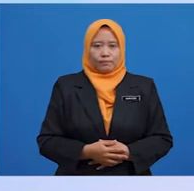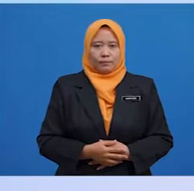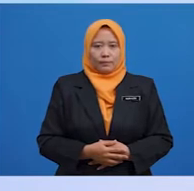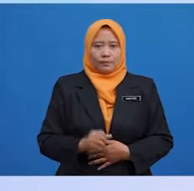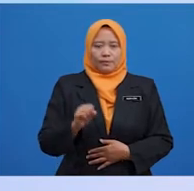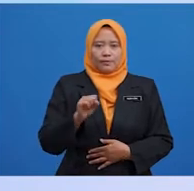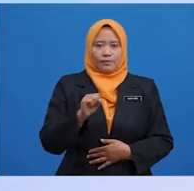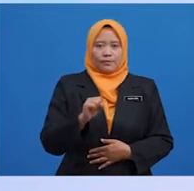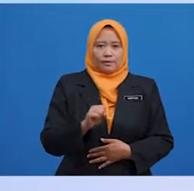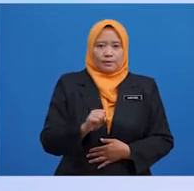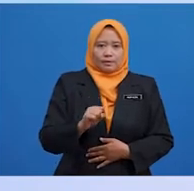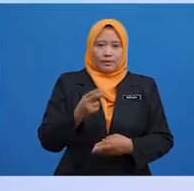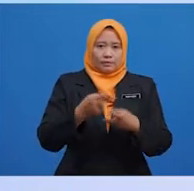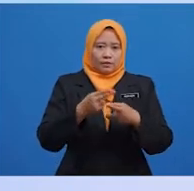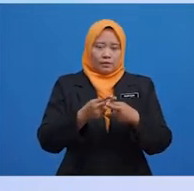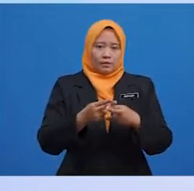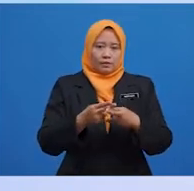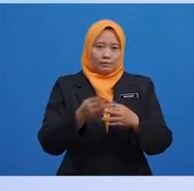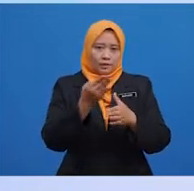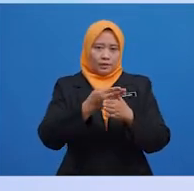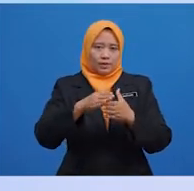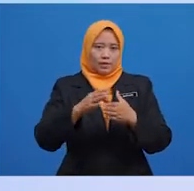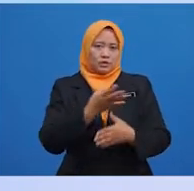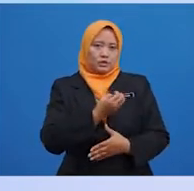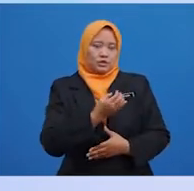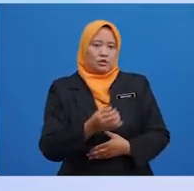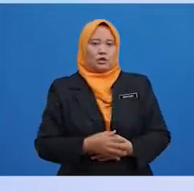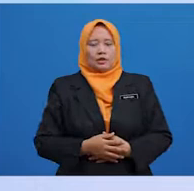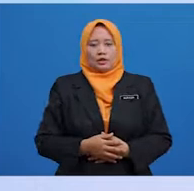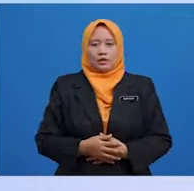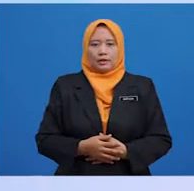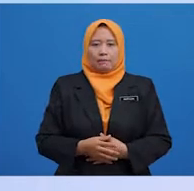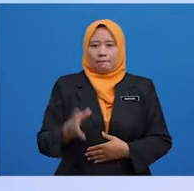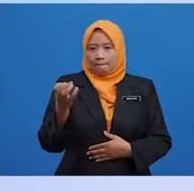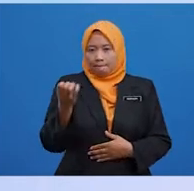Namakan bahagian jantung yang mengepam darah ke seluruh badan.